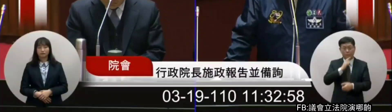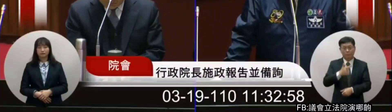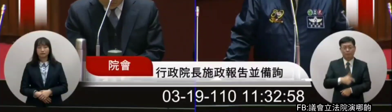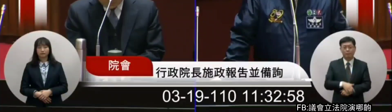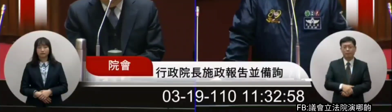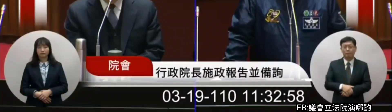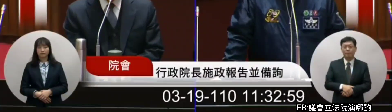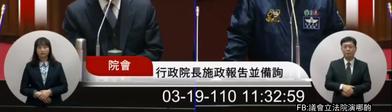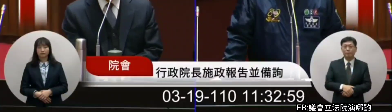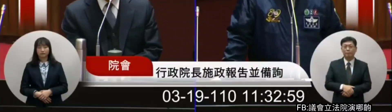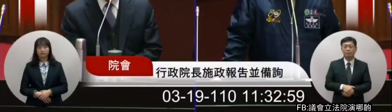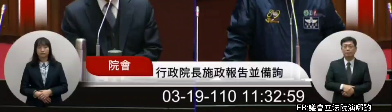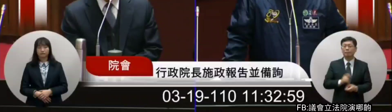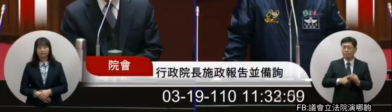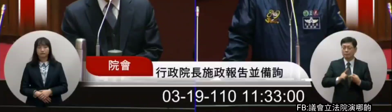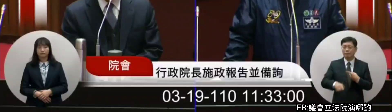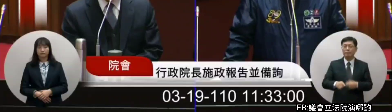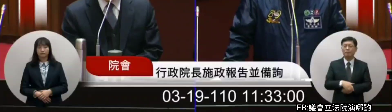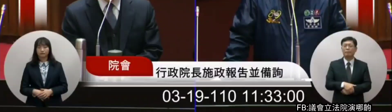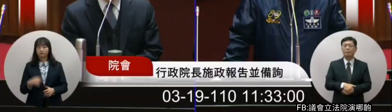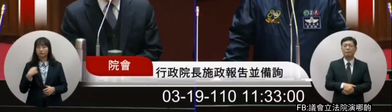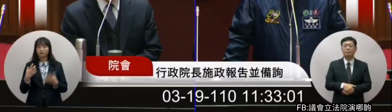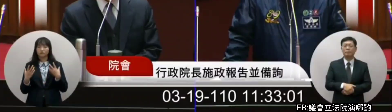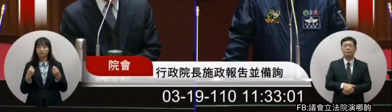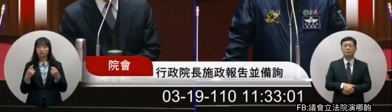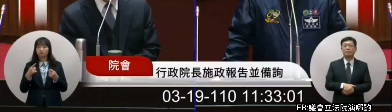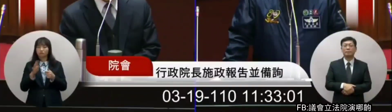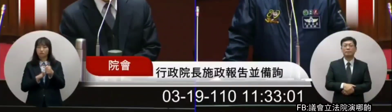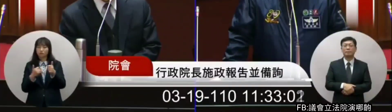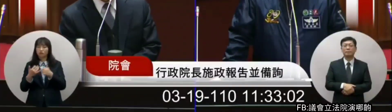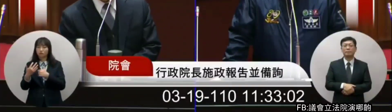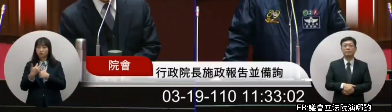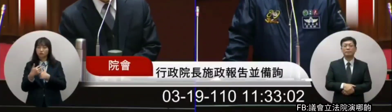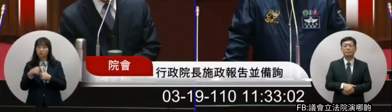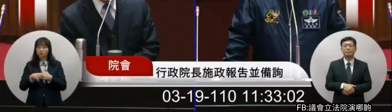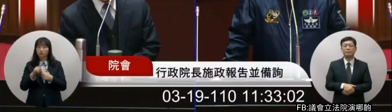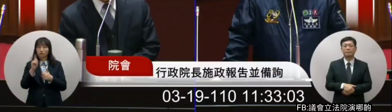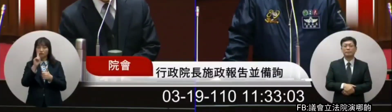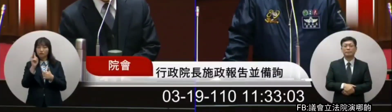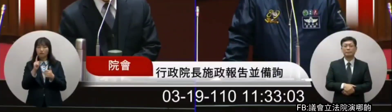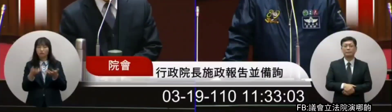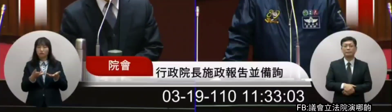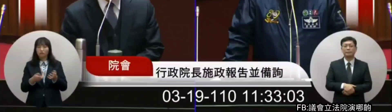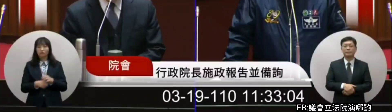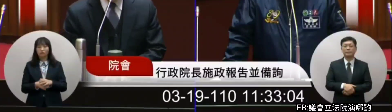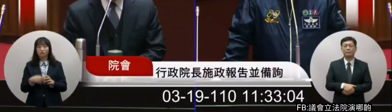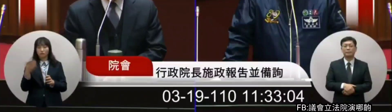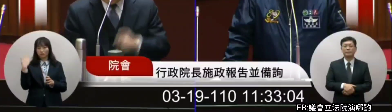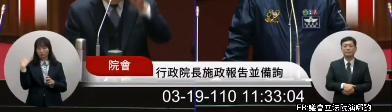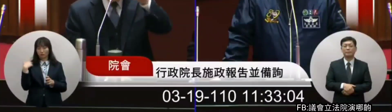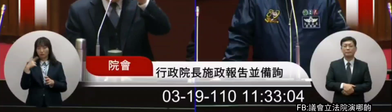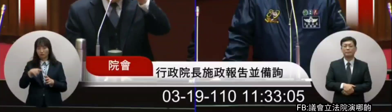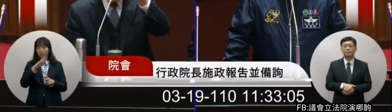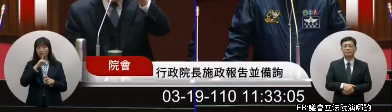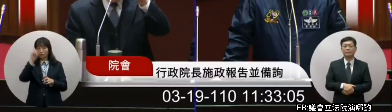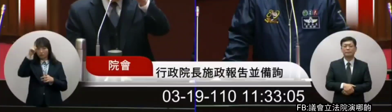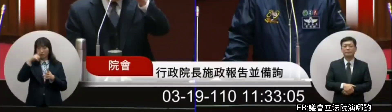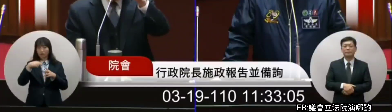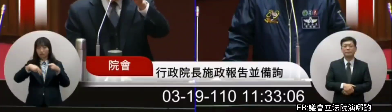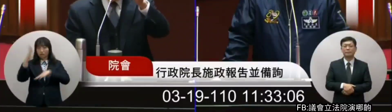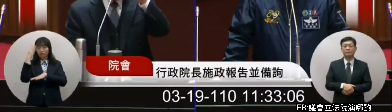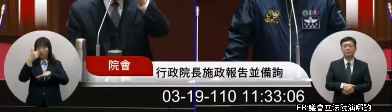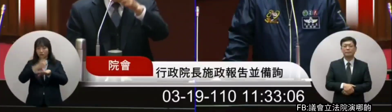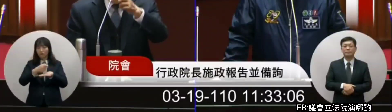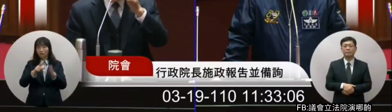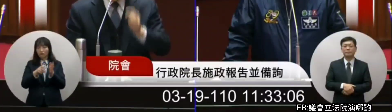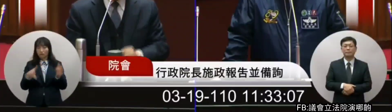对？ 我 是还是不是？ 我不晓得委员所问是哪一段，因为我当上次当行政院